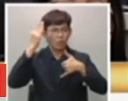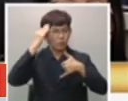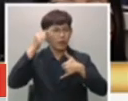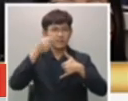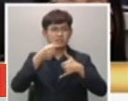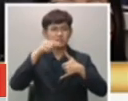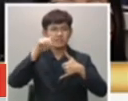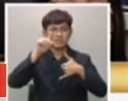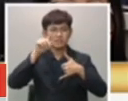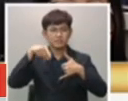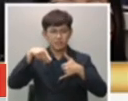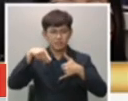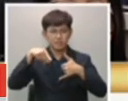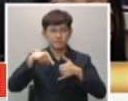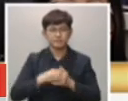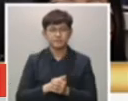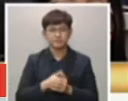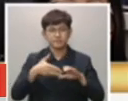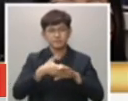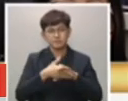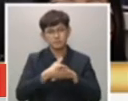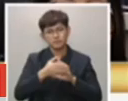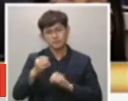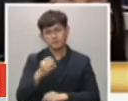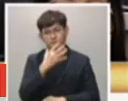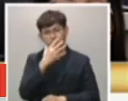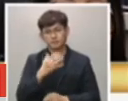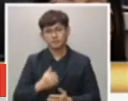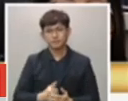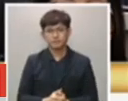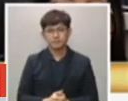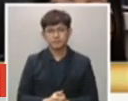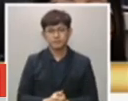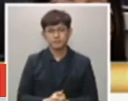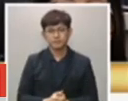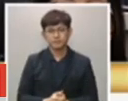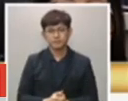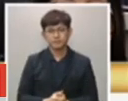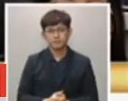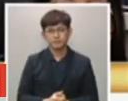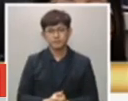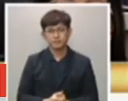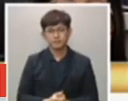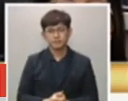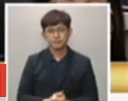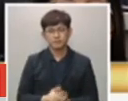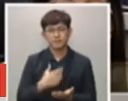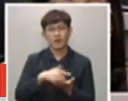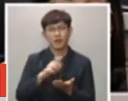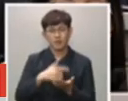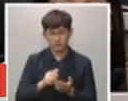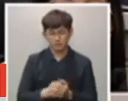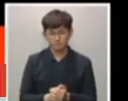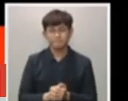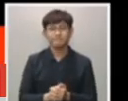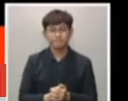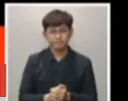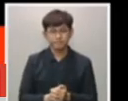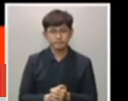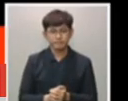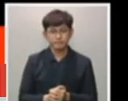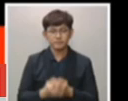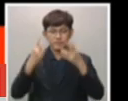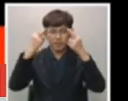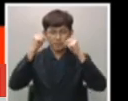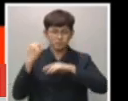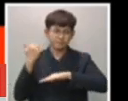กันนะครับขอสไลด์เรื่อง GDP ครับผมจะเรียนอย่างนี้ครับตั้งแต่ท่านเข้ามาบริหารงานราชการแผ่นดินเนี่